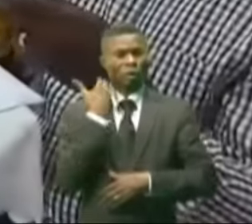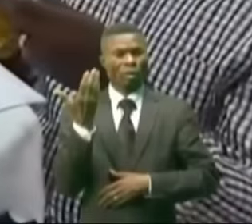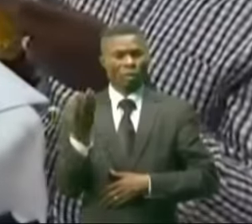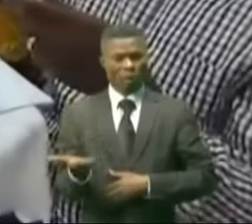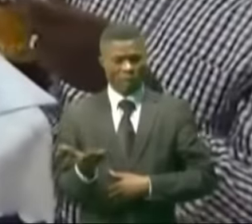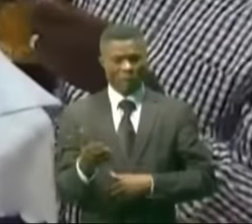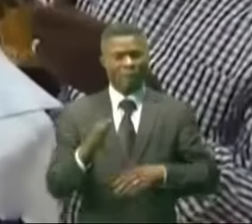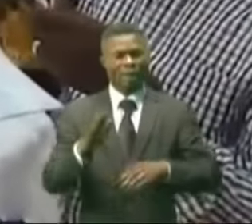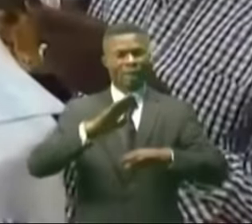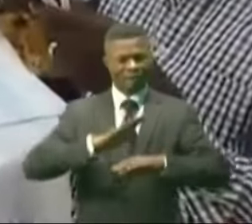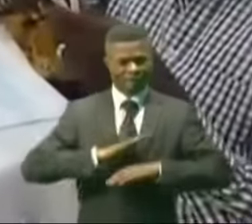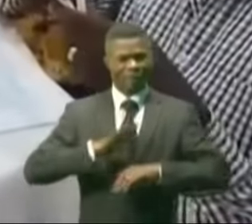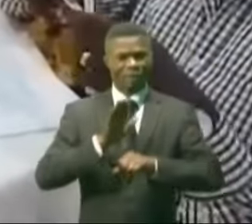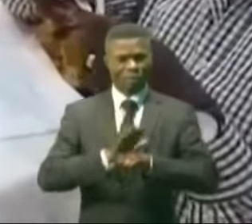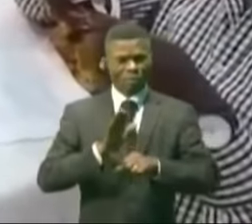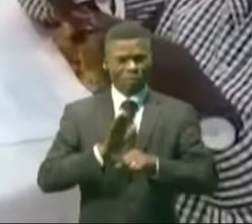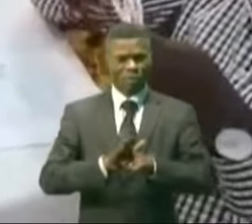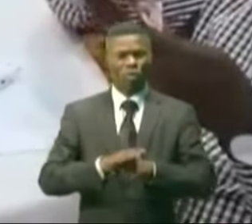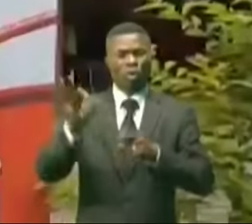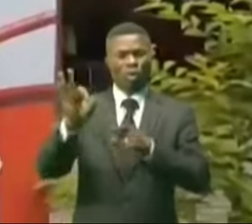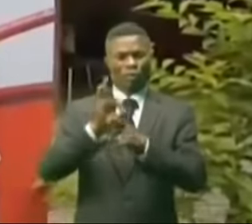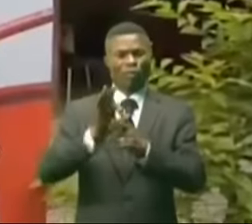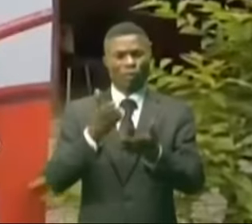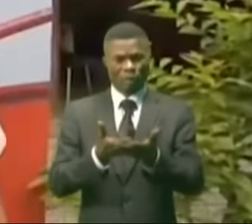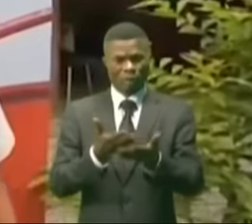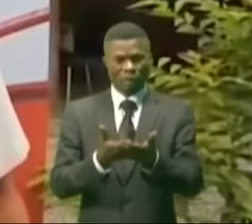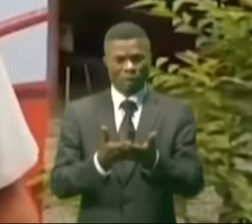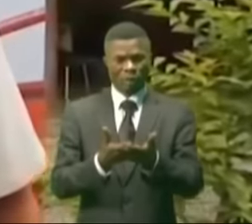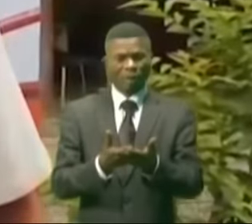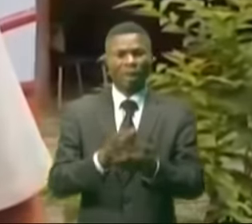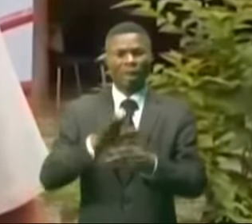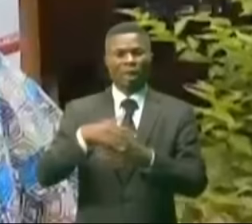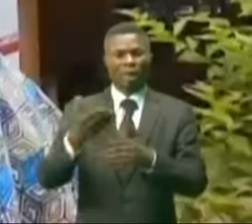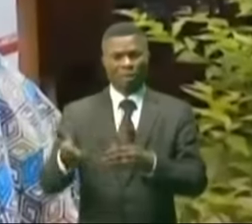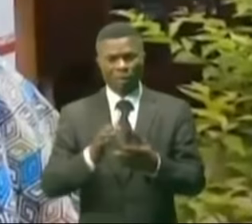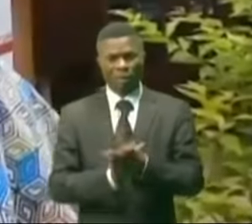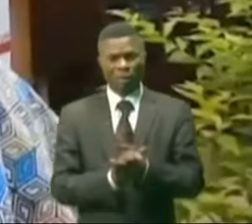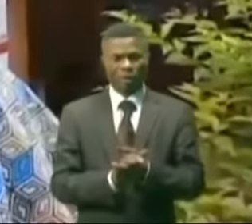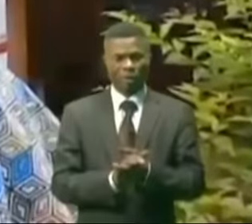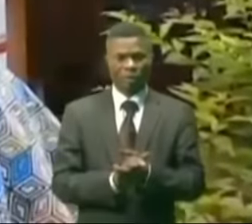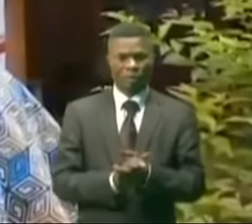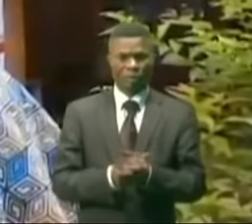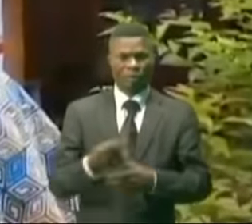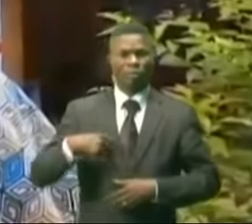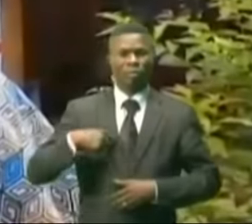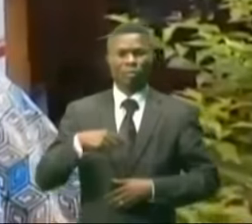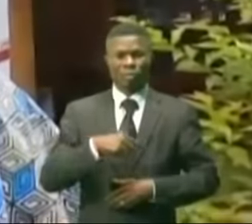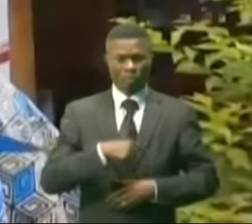disent outillés et satisfaits de la formation reçue. L'un d'eux s'exprime en ces mots.